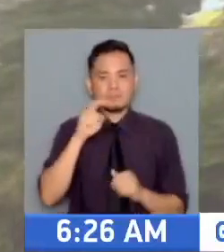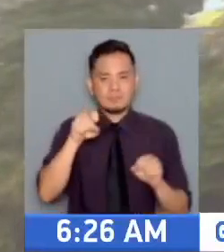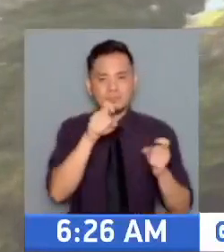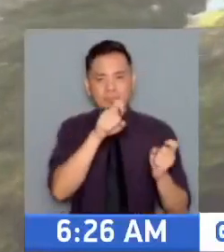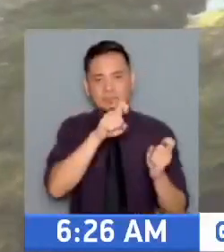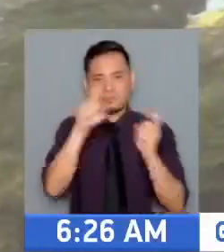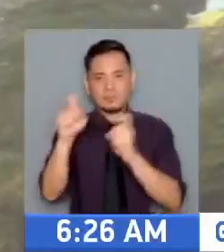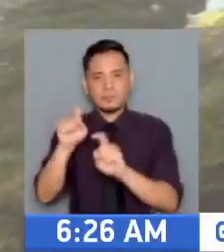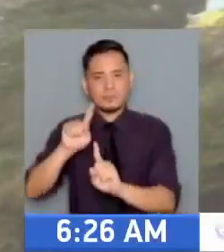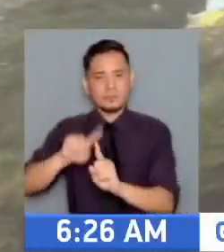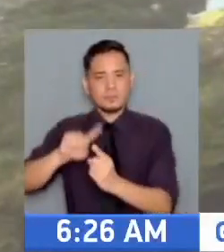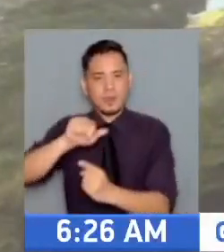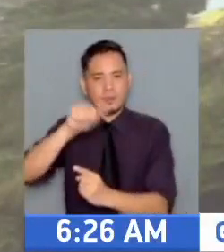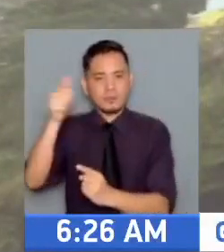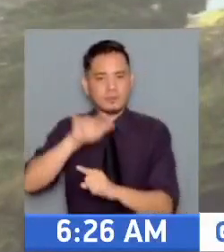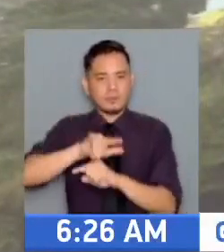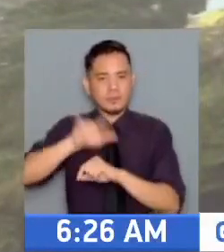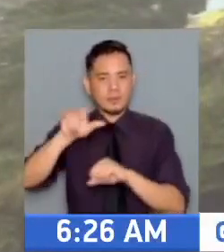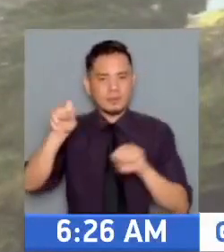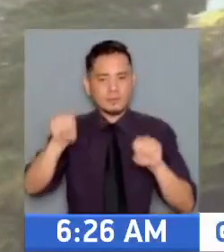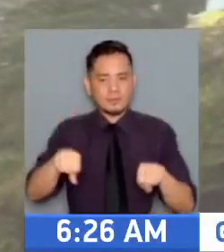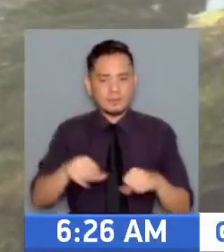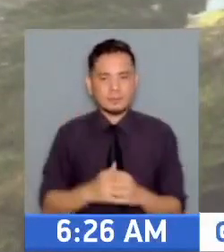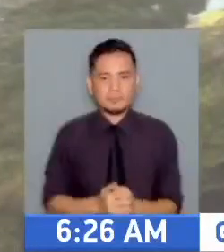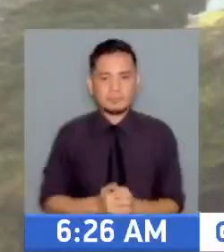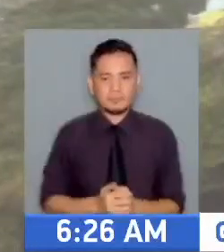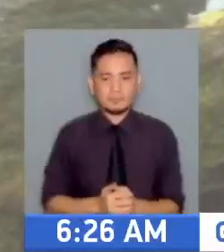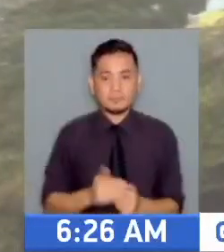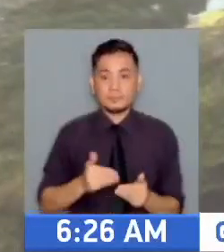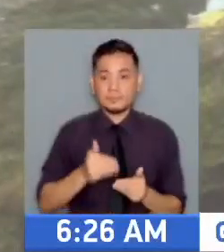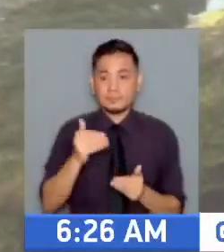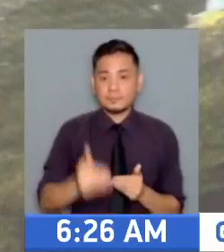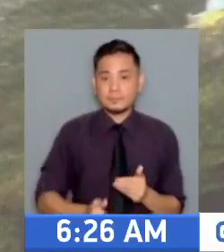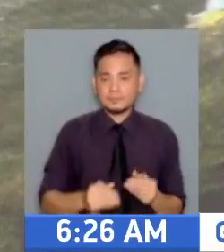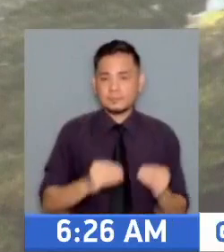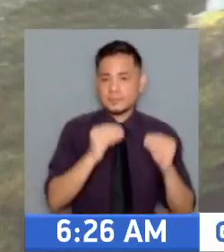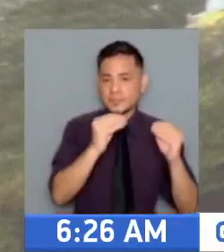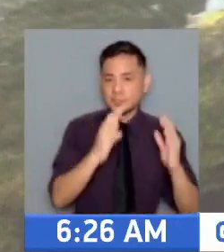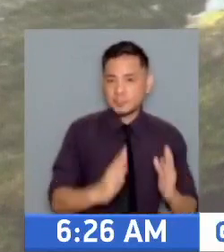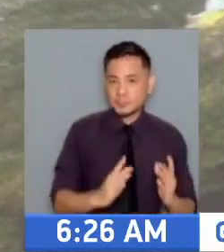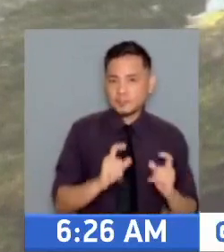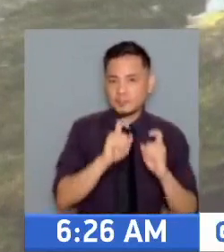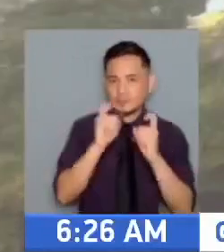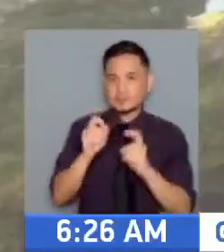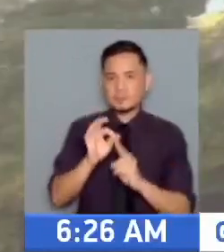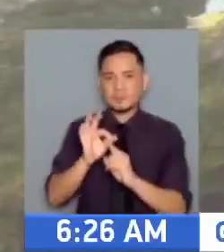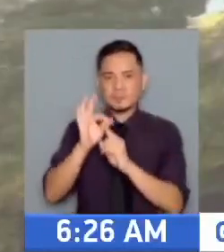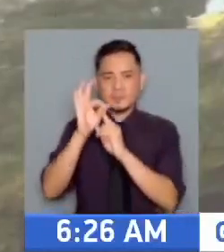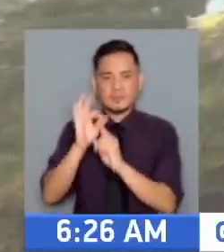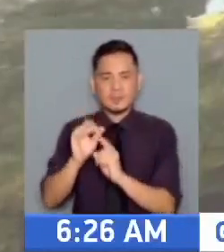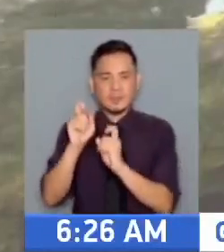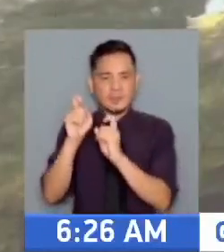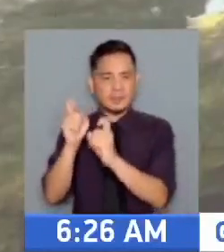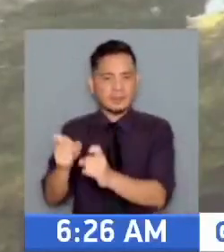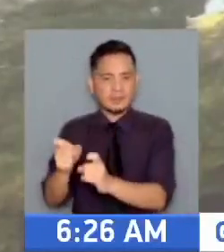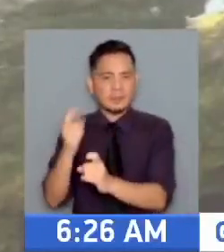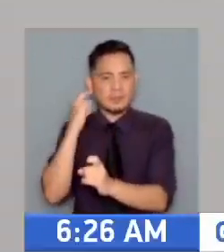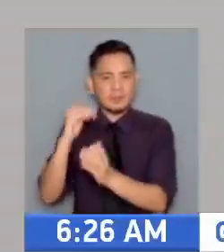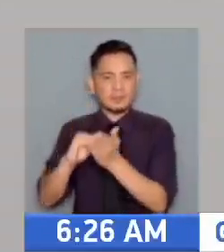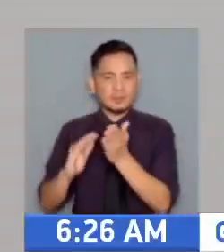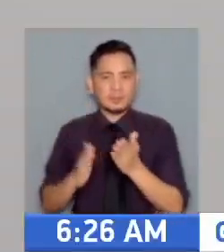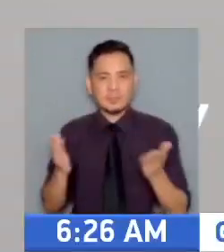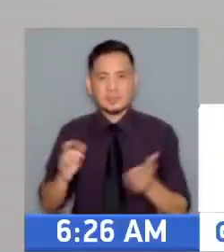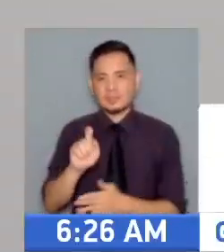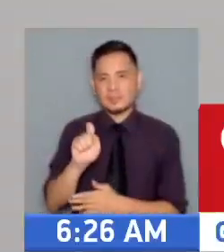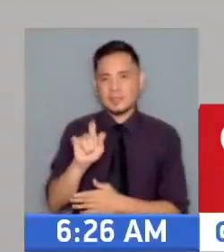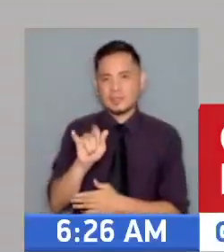Nagbigay po ng espesyal na regalo ang isang guro sa kanyang mga estudyante na nagtapos sa Junior High School sa Talisay City, Cebu. Yan ay